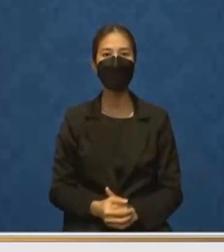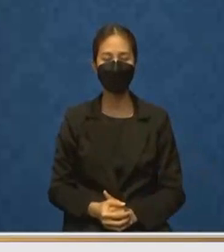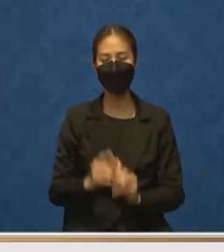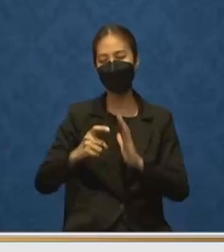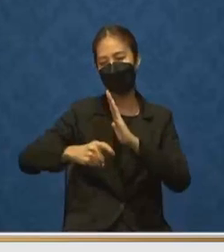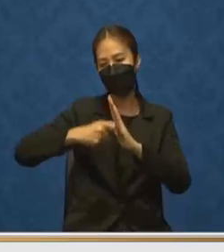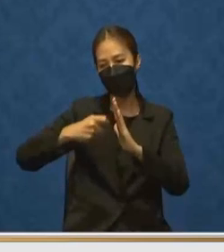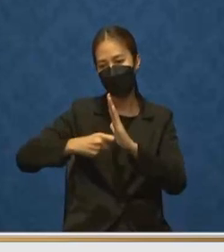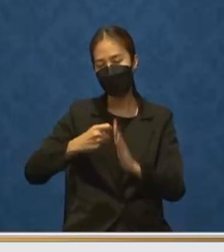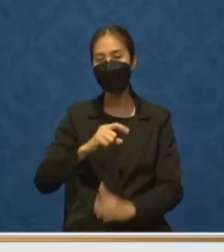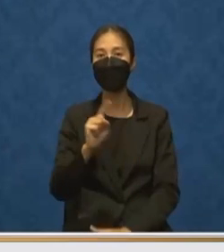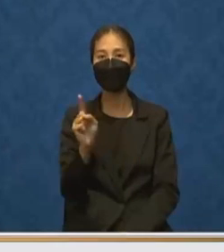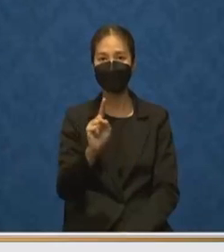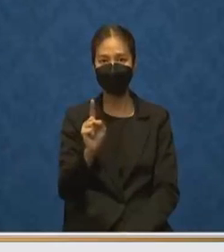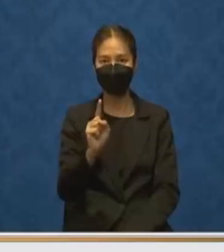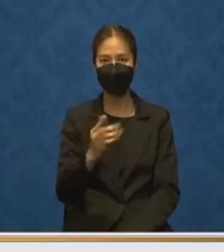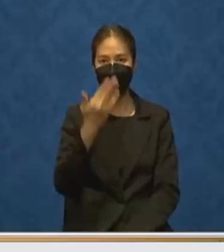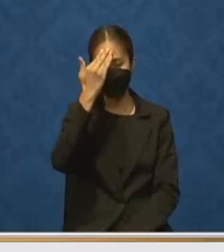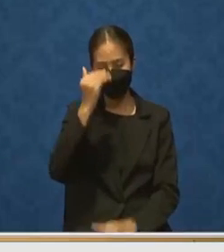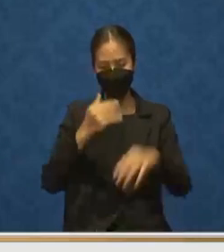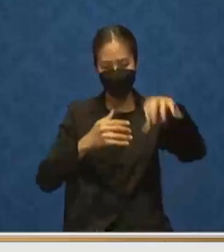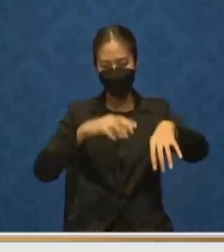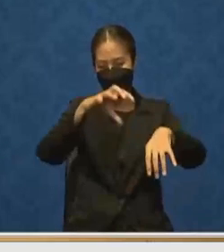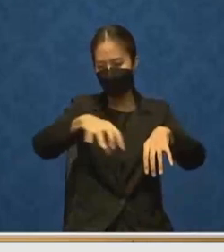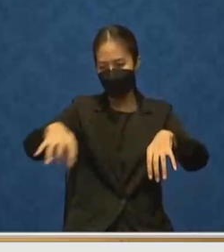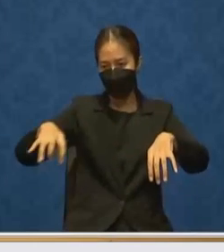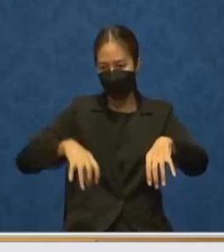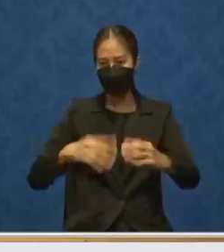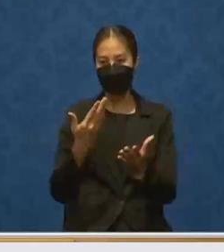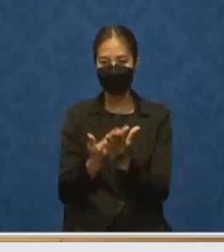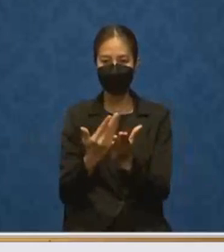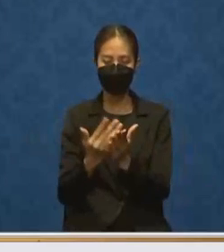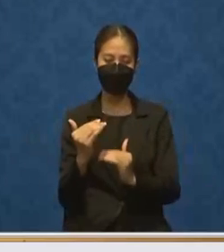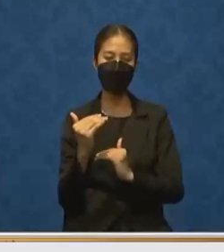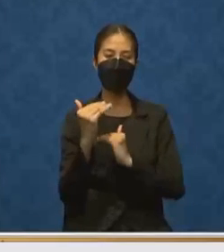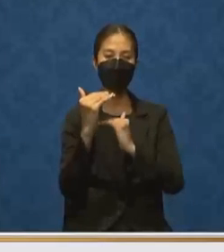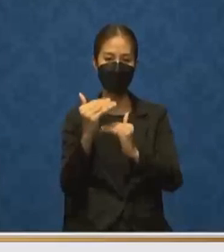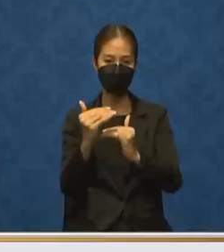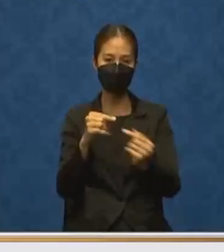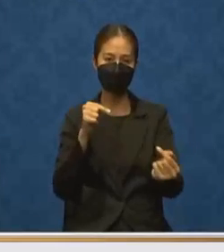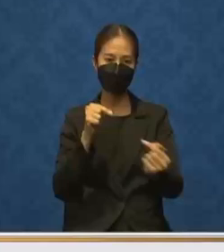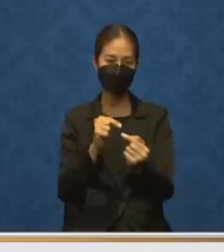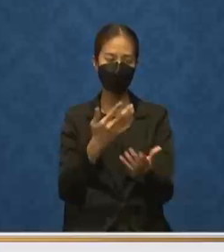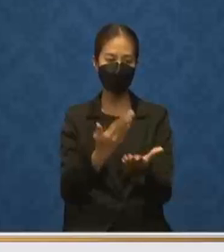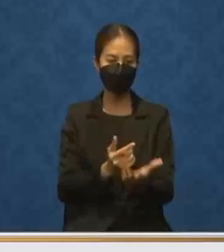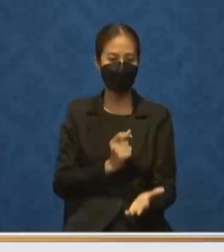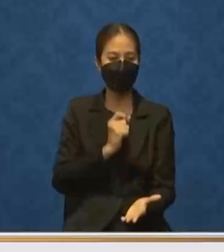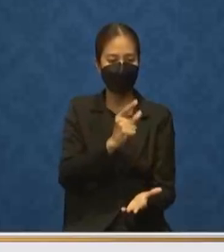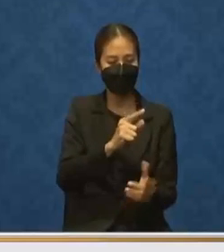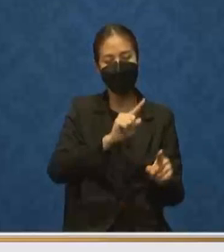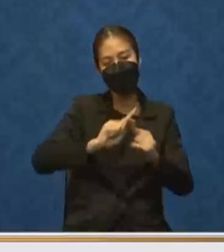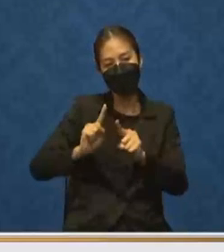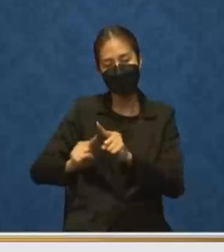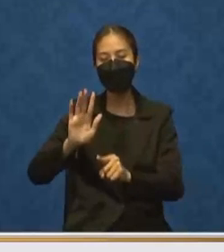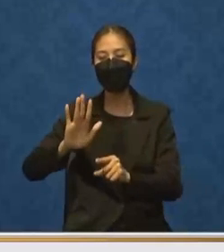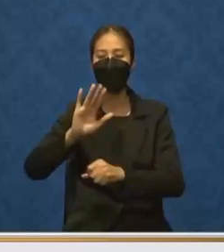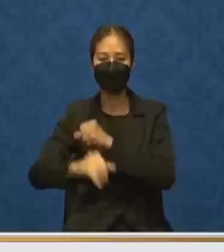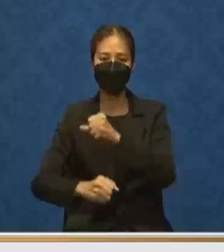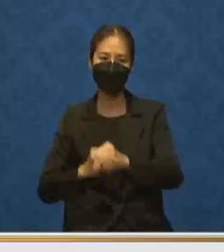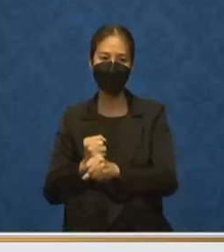ลก็เพื่อให้หน่วยรับงบประมาณได้มีกรอบวงเงินงบประมาณสำหรับใช้จ่ายในปีงบประมาณพ.ศ.